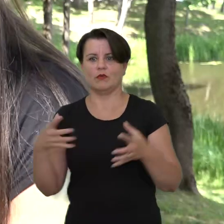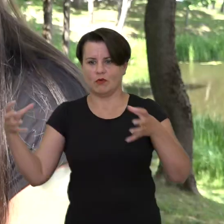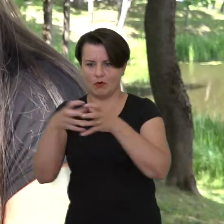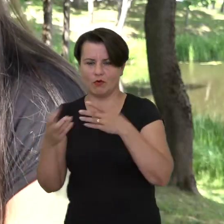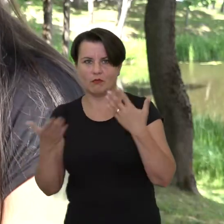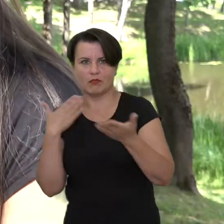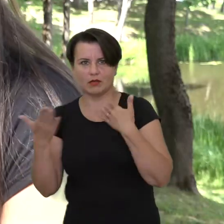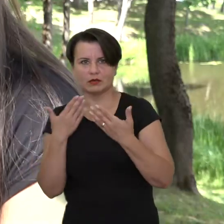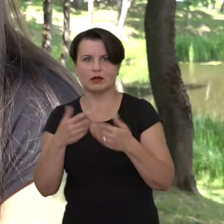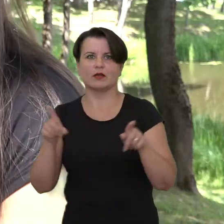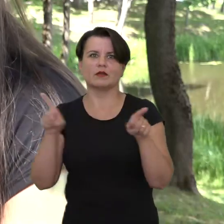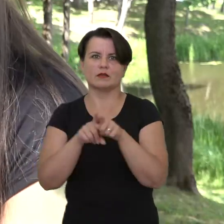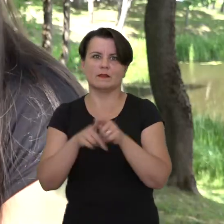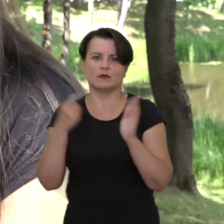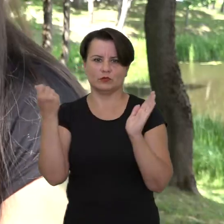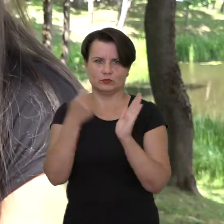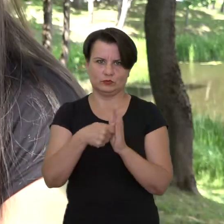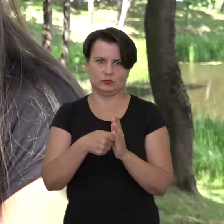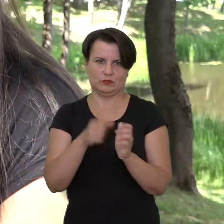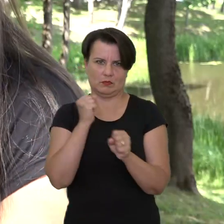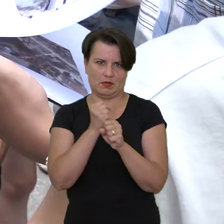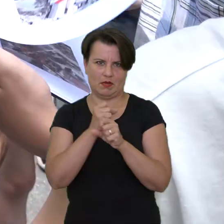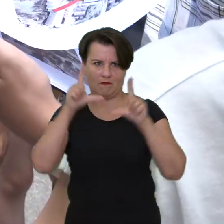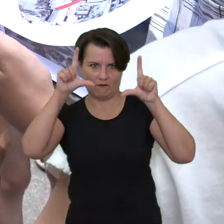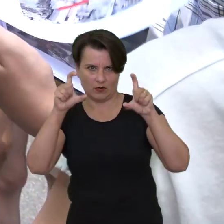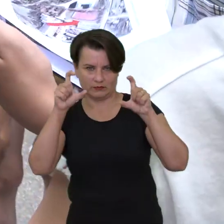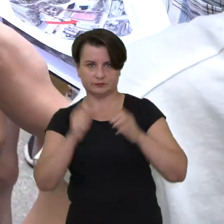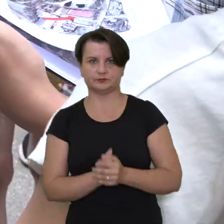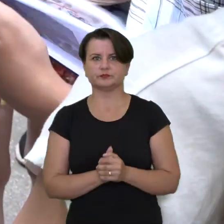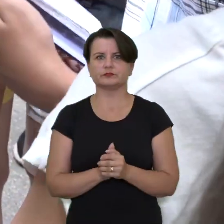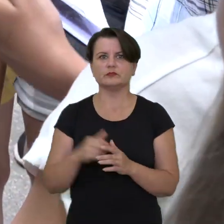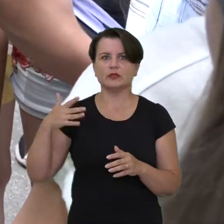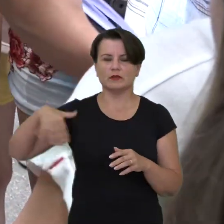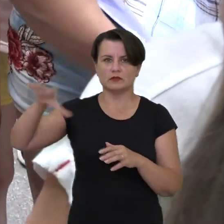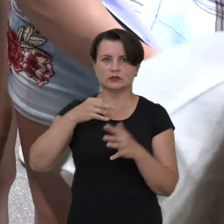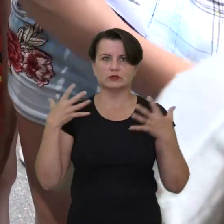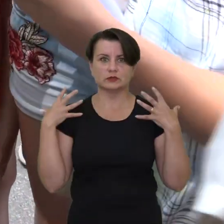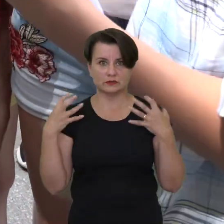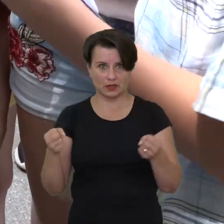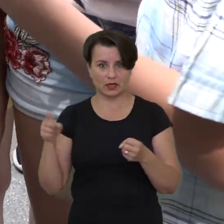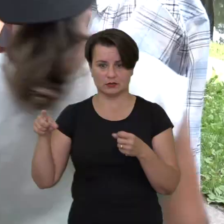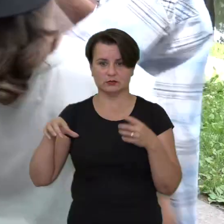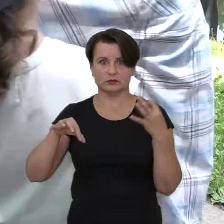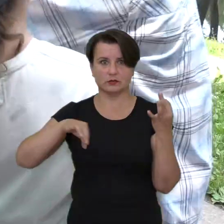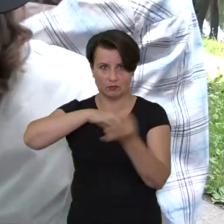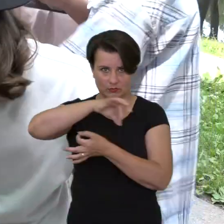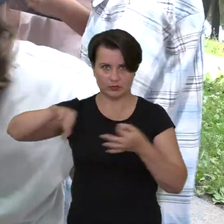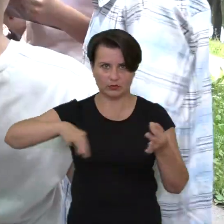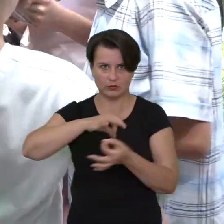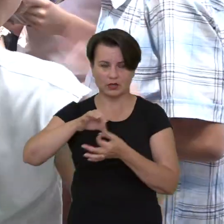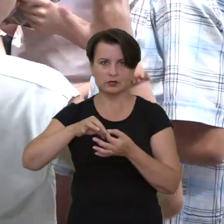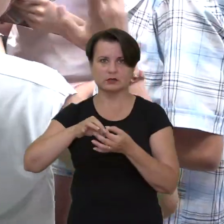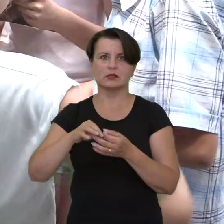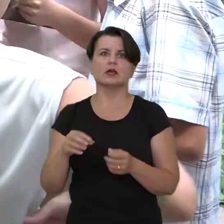ir dar apmąstyti ir susistatyti viską taip, kaip yra nurodyta. Visuomenės sveikatos biuras įgyventina projektą Elgsenos keitimo